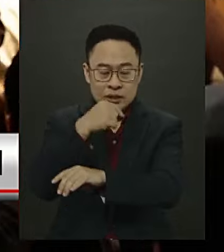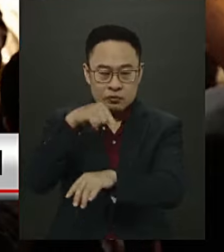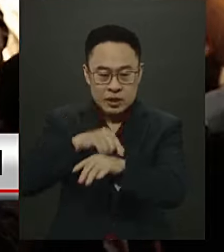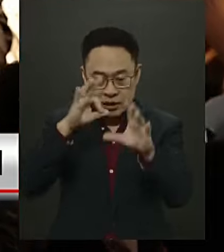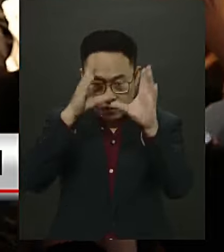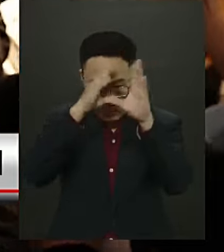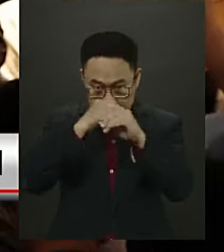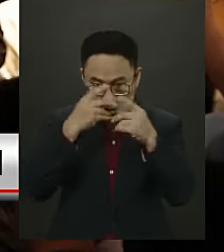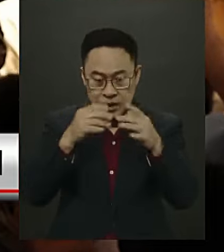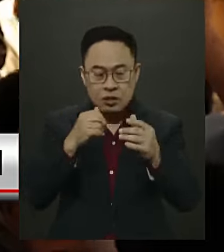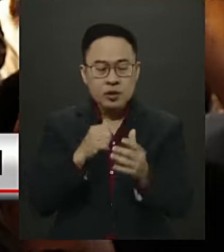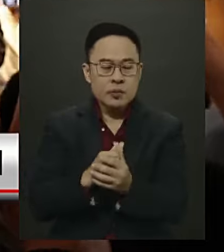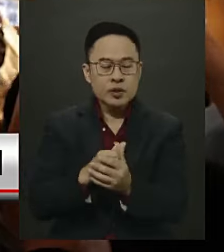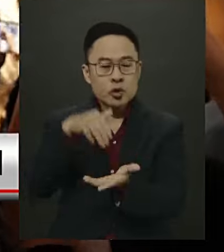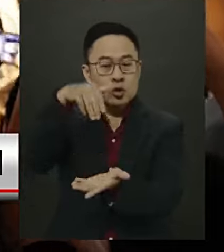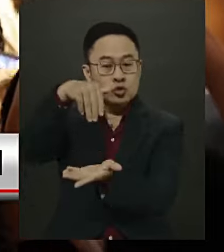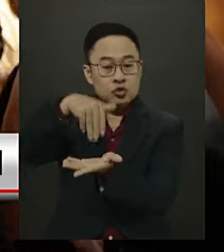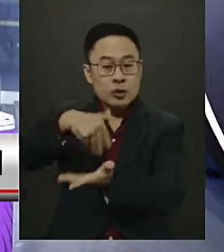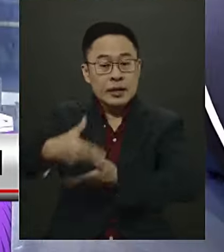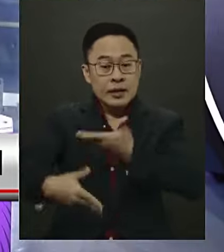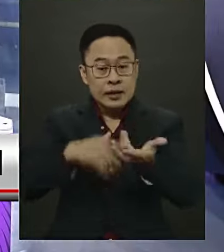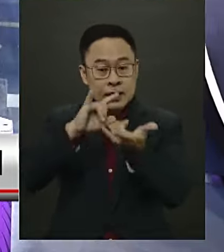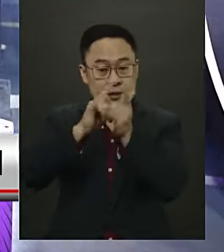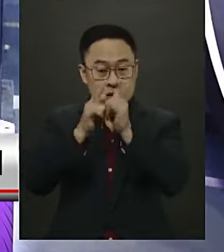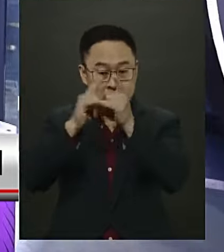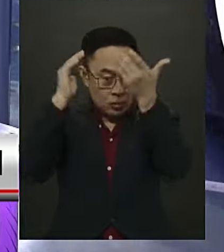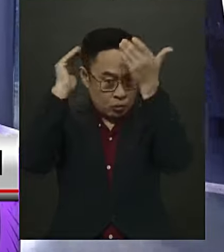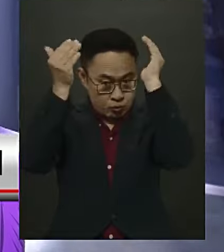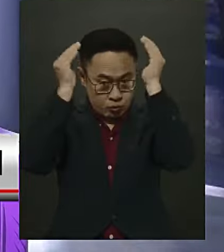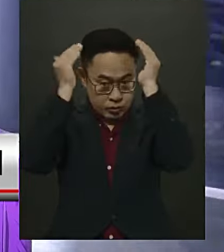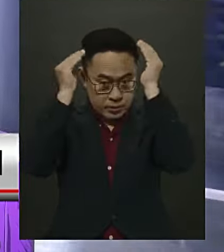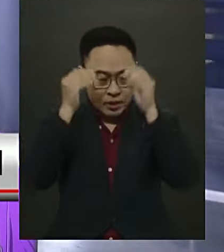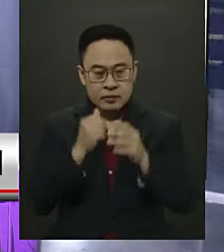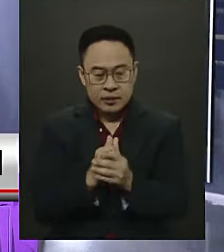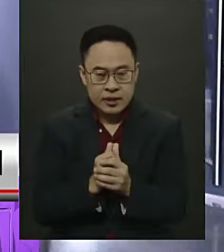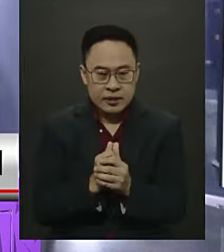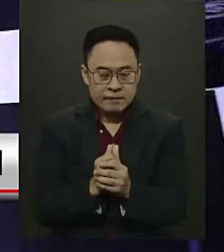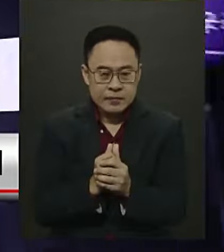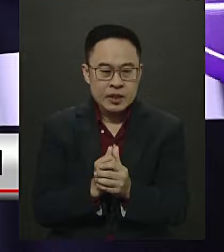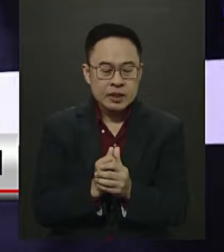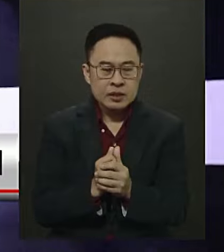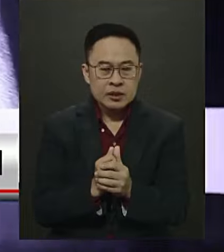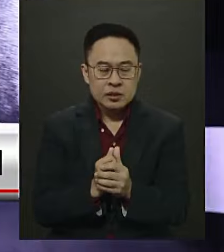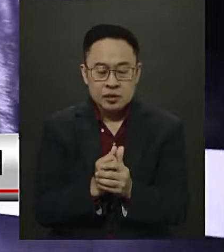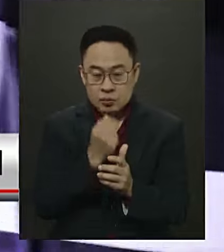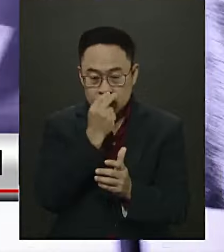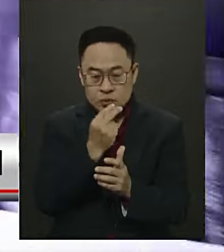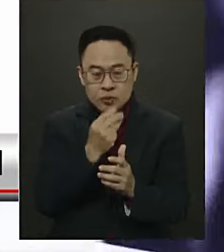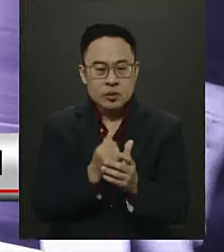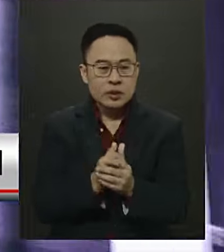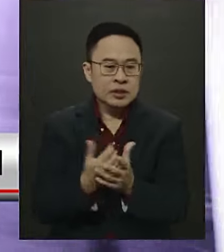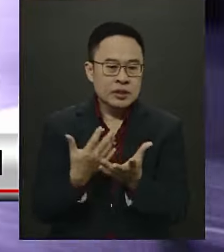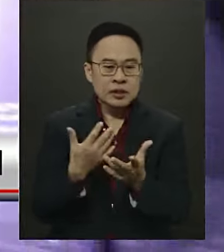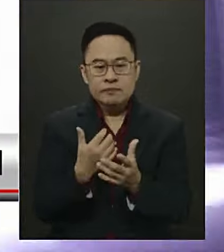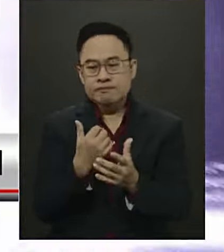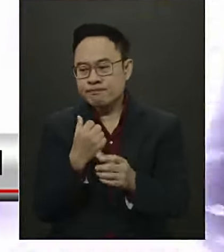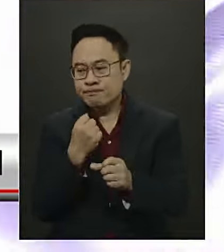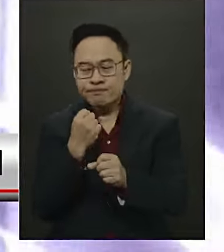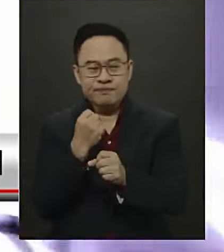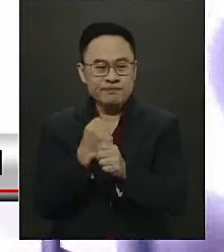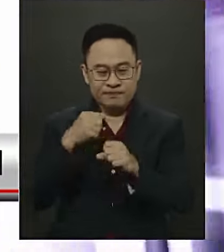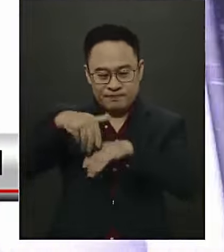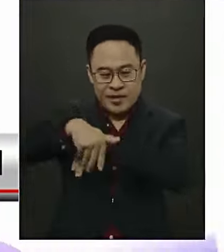คะจะอยู่ที่ห้างเซ็นทรัลเวิลด์ก็มีตั้งแต่ลานหน้าห้างแล้วก็ข้างหน้าช็อปอันชาเซ็นทรัลเวิลด์